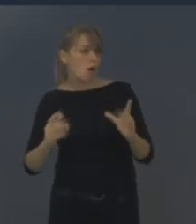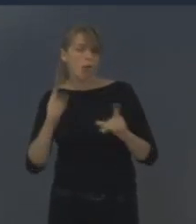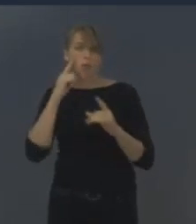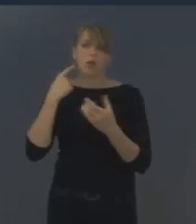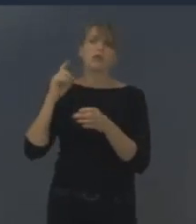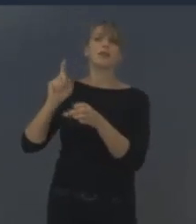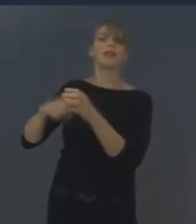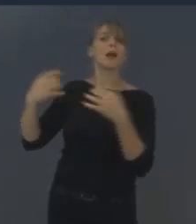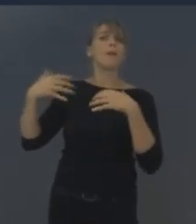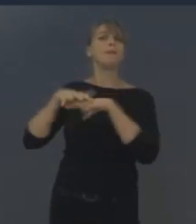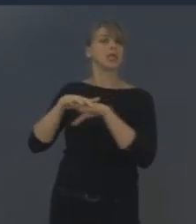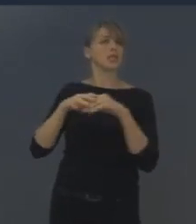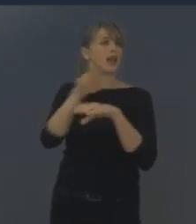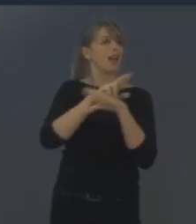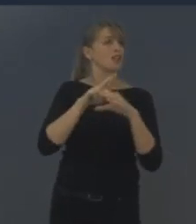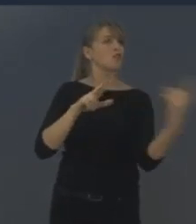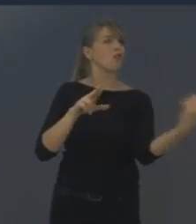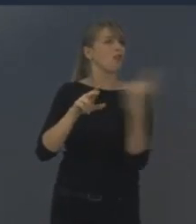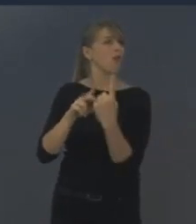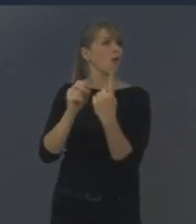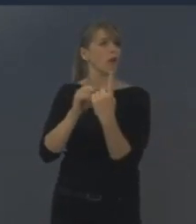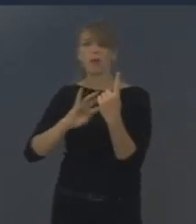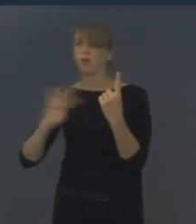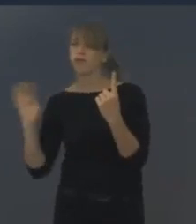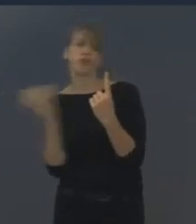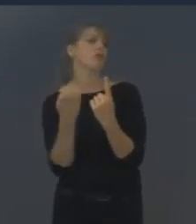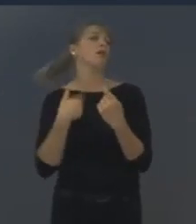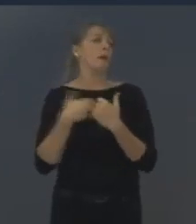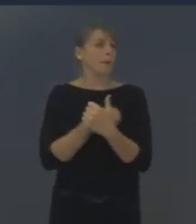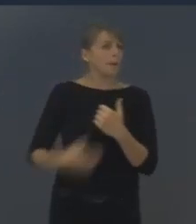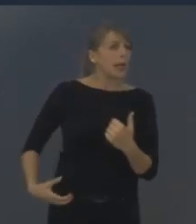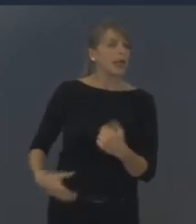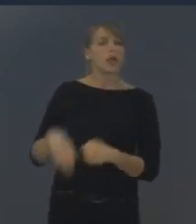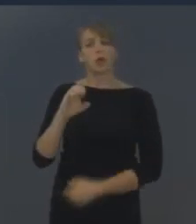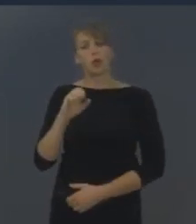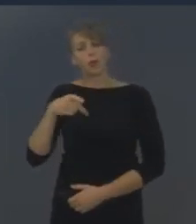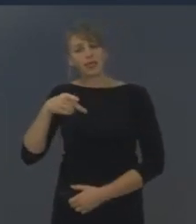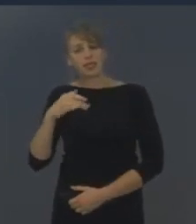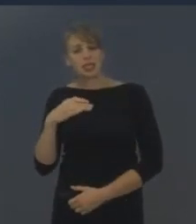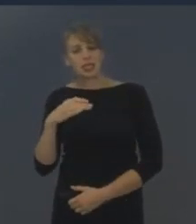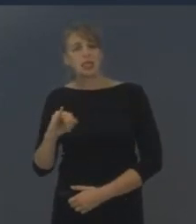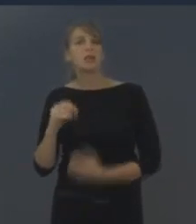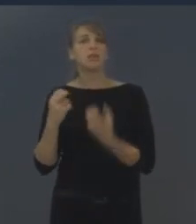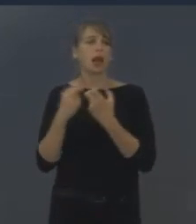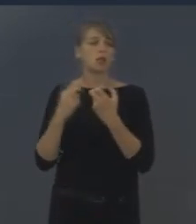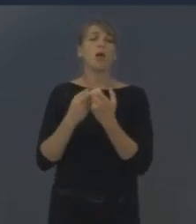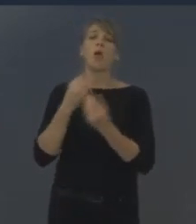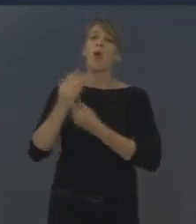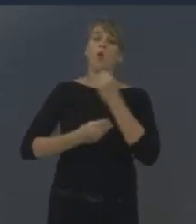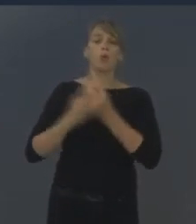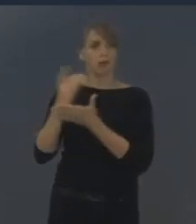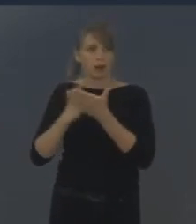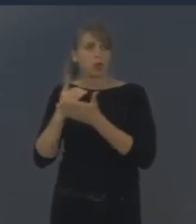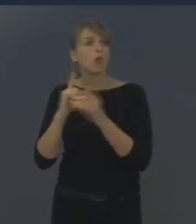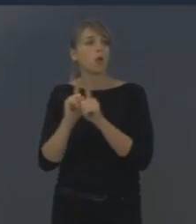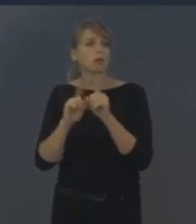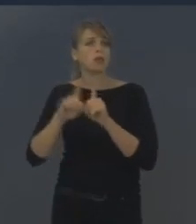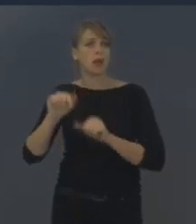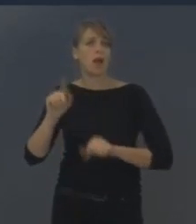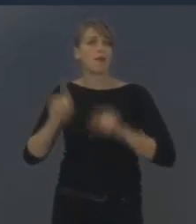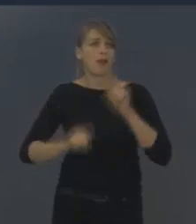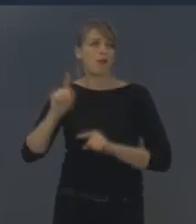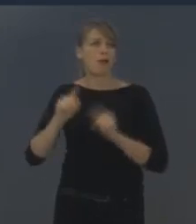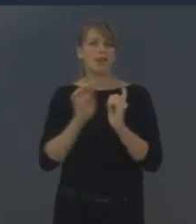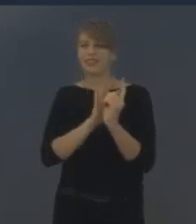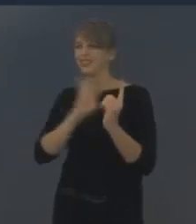côtés de la région, il y a les communes, les EPCI, parfois même les départements. Toutes ces collectivités